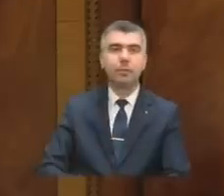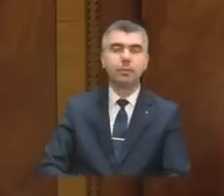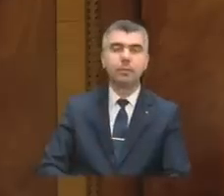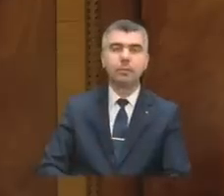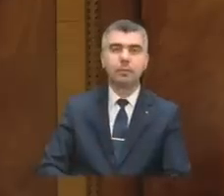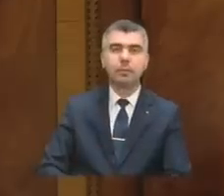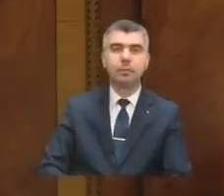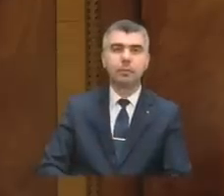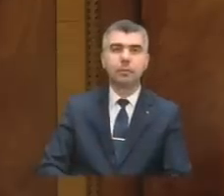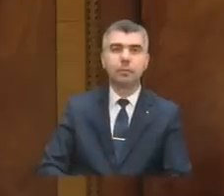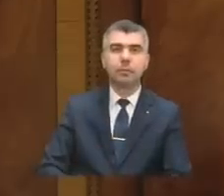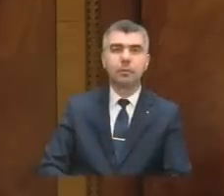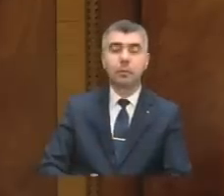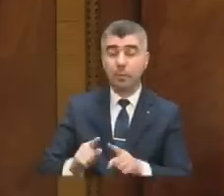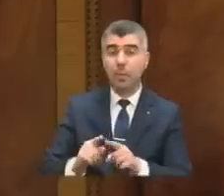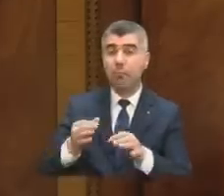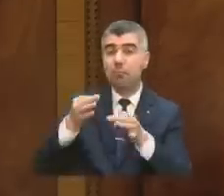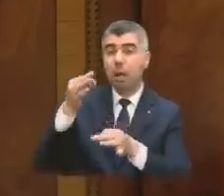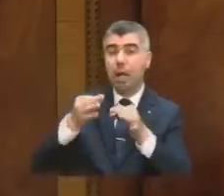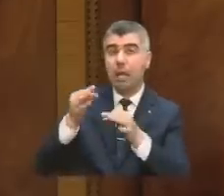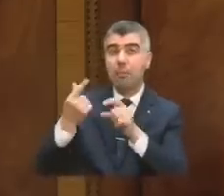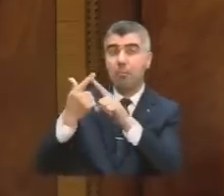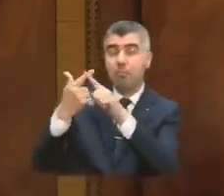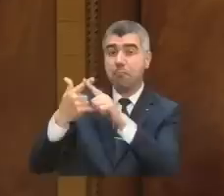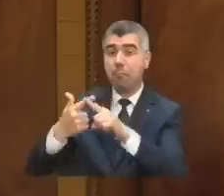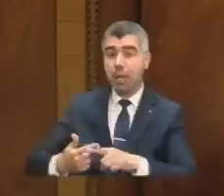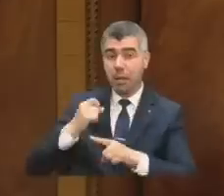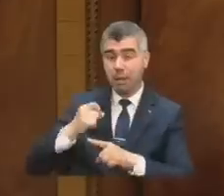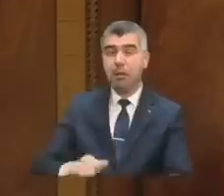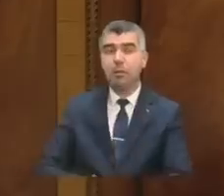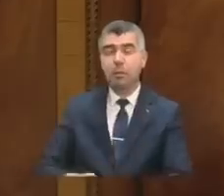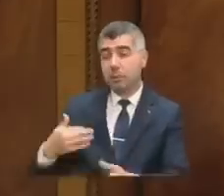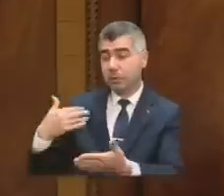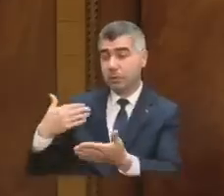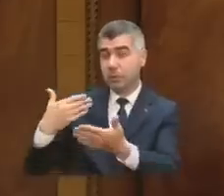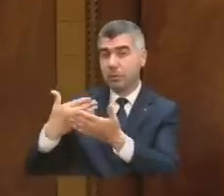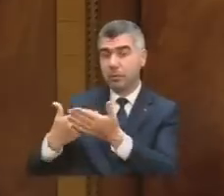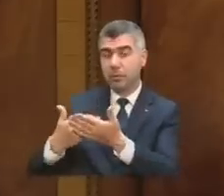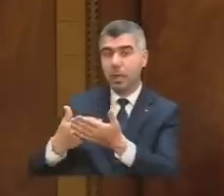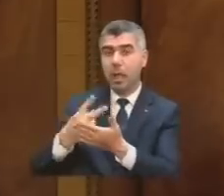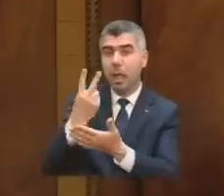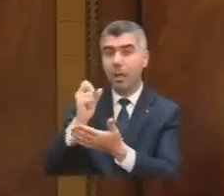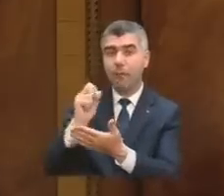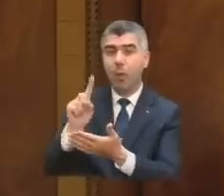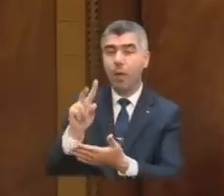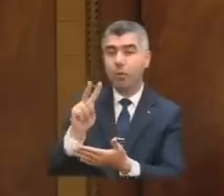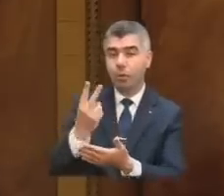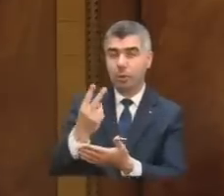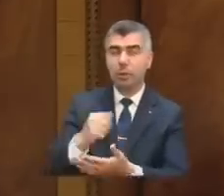في هذا المجال اصدرت المحاكم الماليه خلال الفتره الممتده من 2021